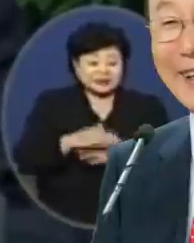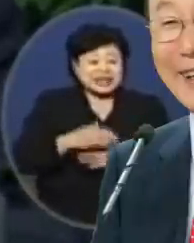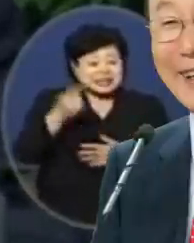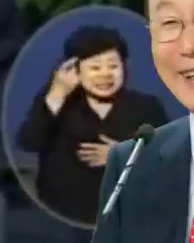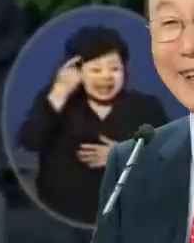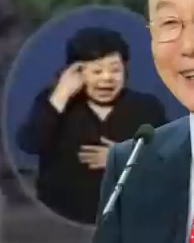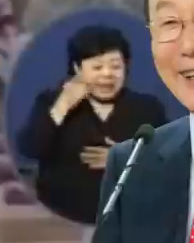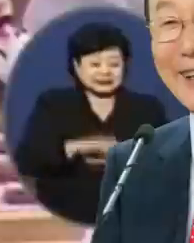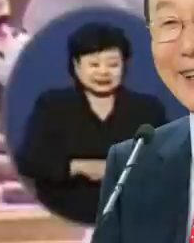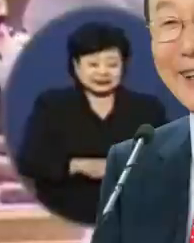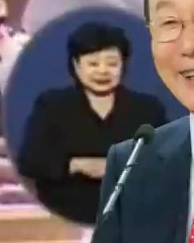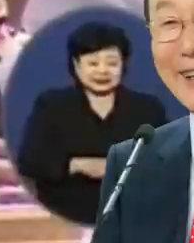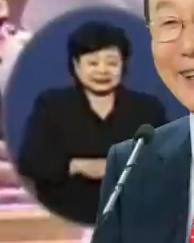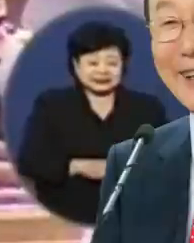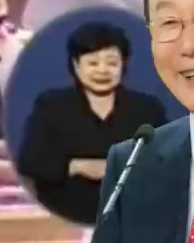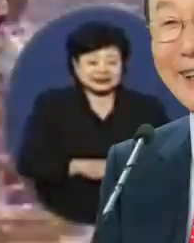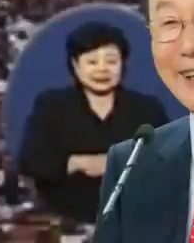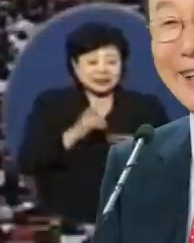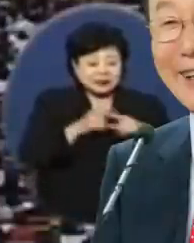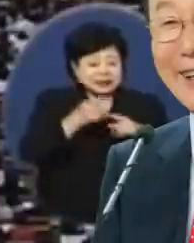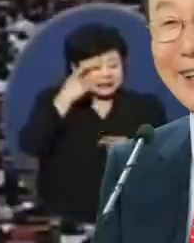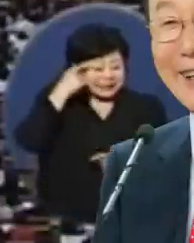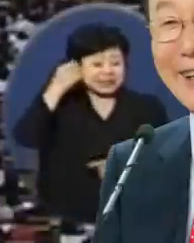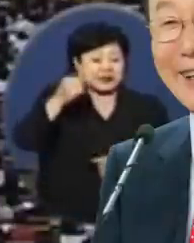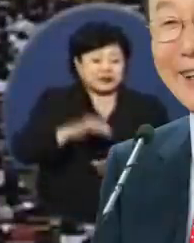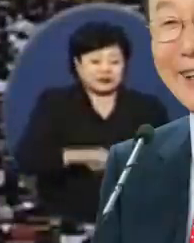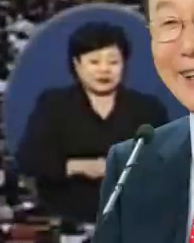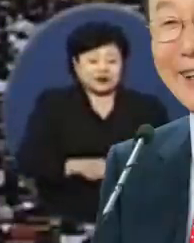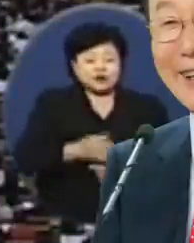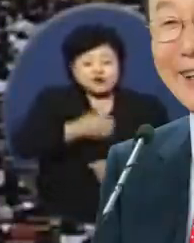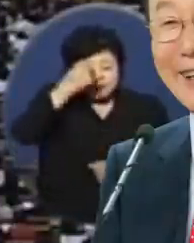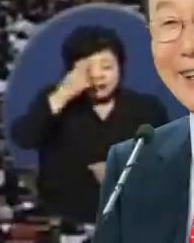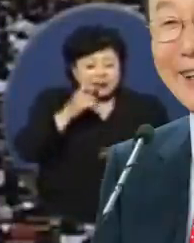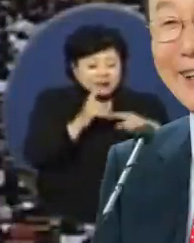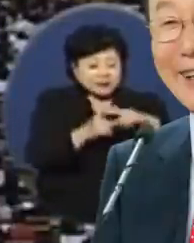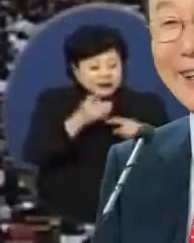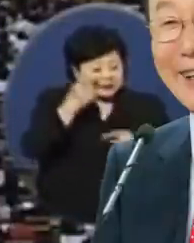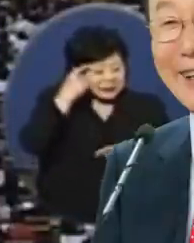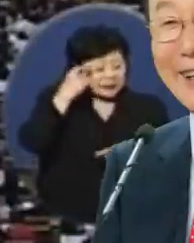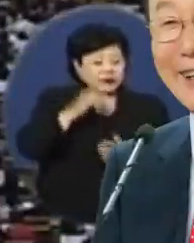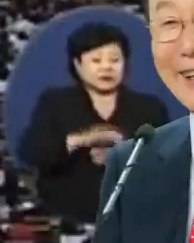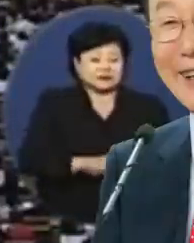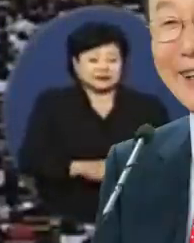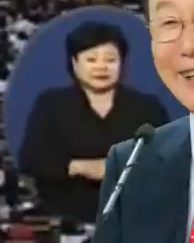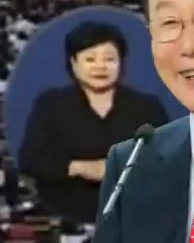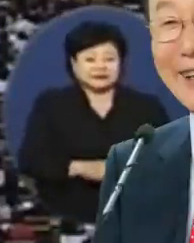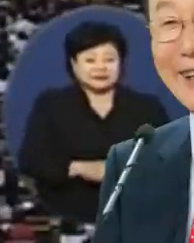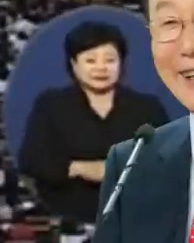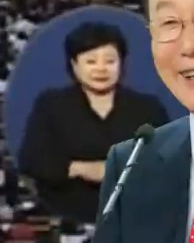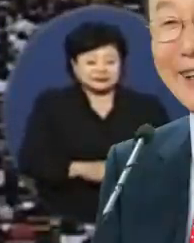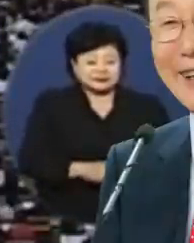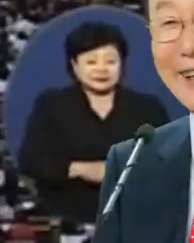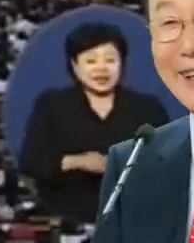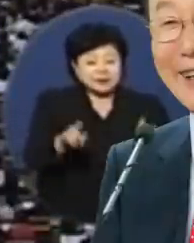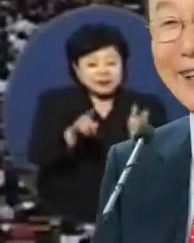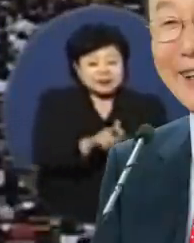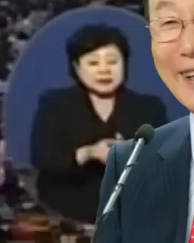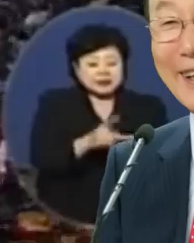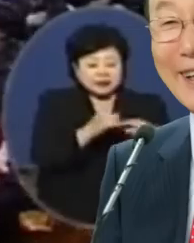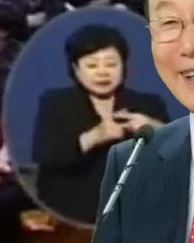생각이 긍정적이고 꿈이 긍정적이고